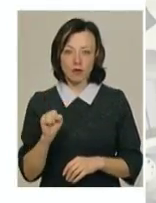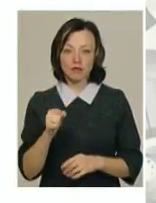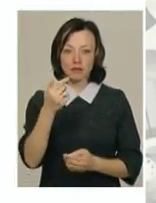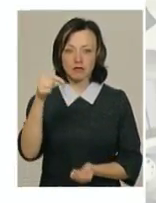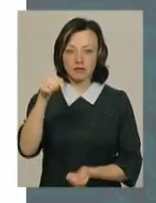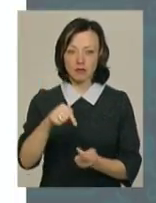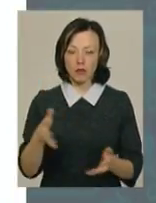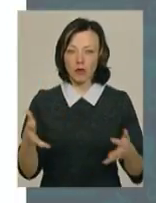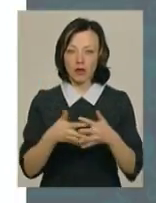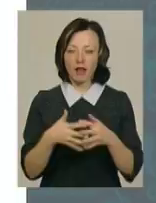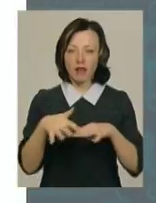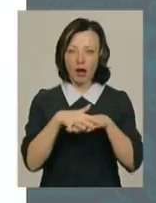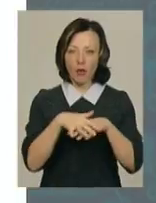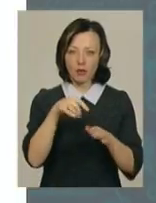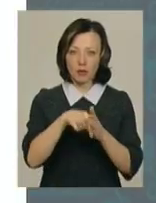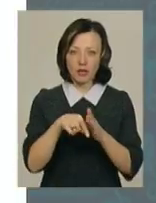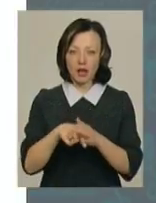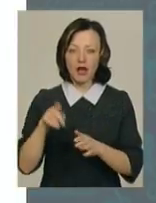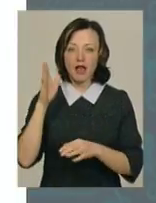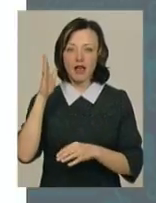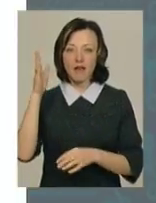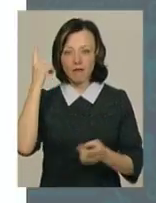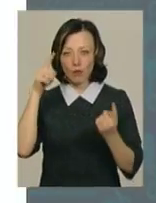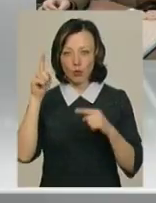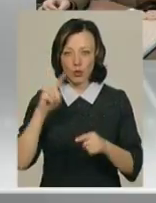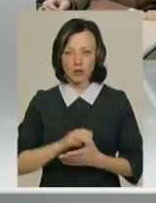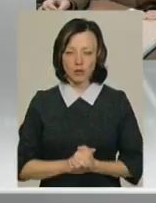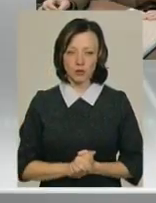притаманне поєднання етнічних мотивів і футуризму.